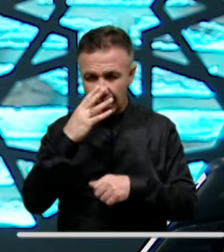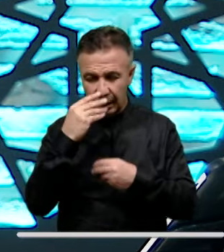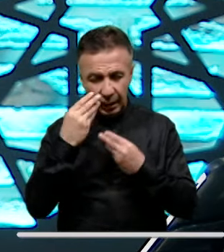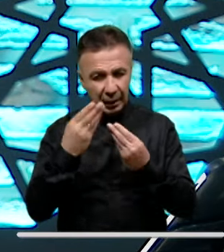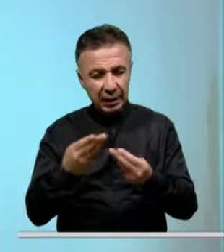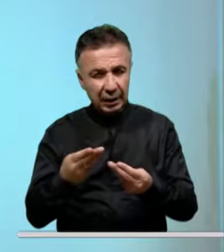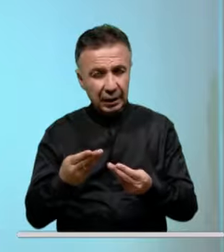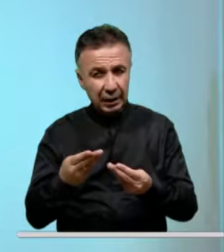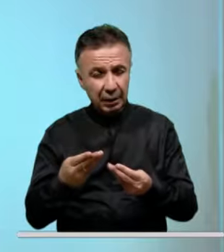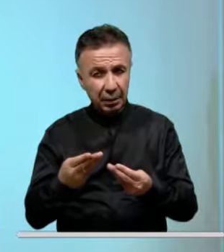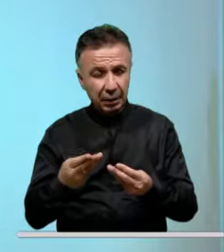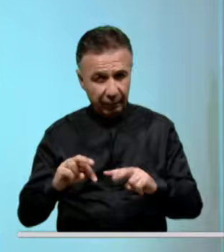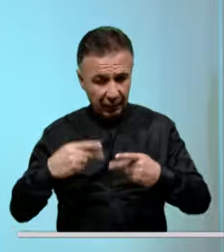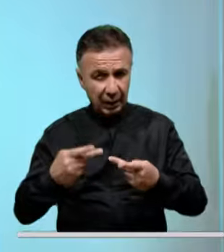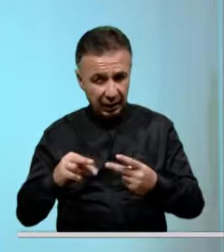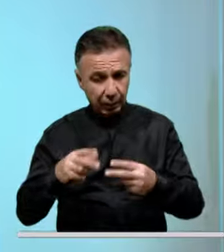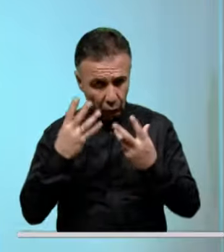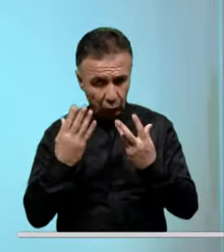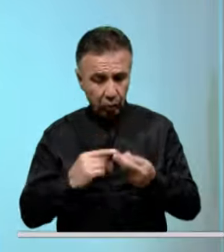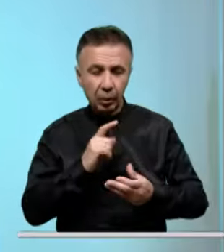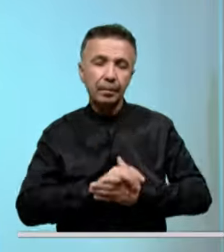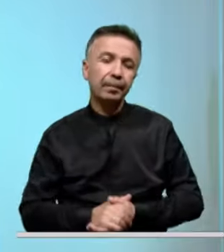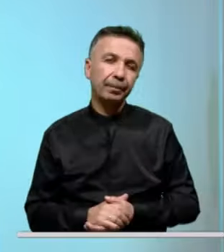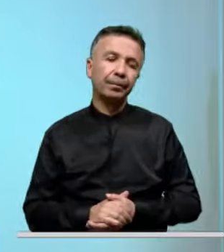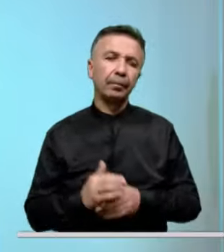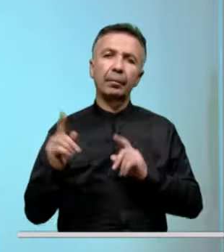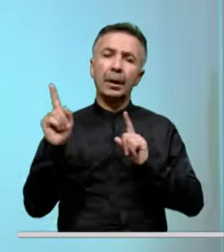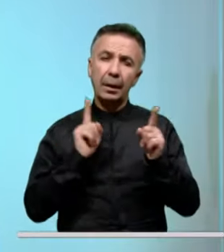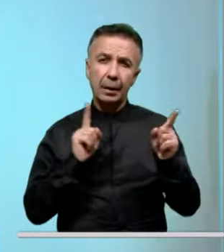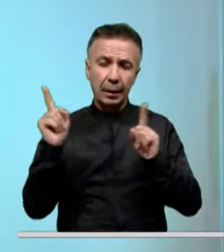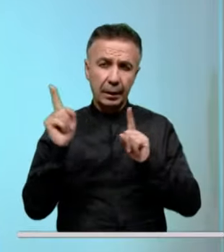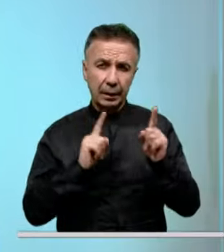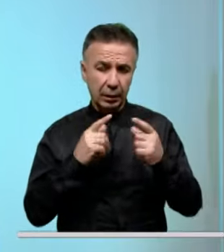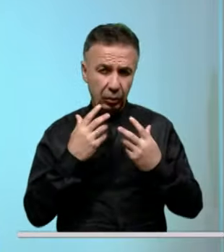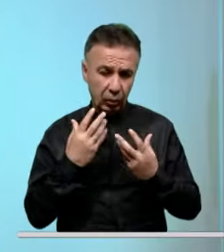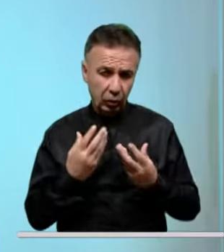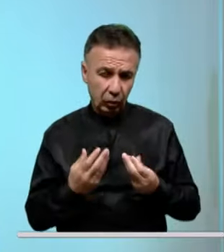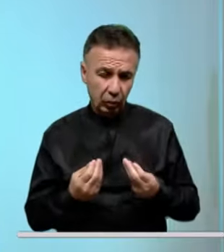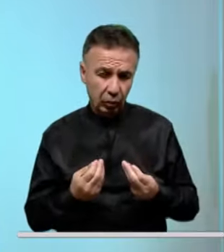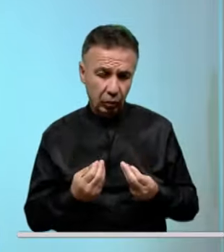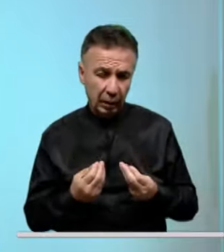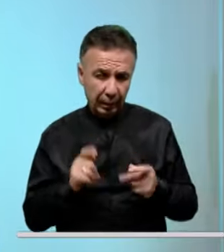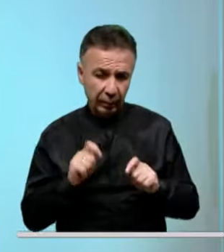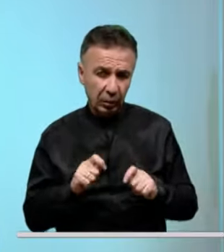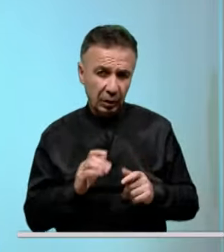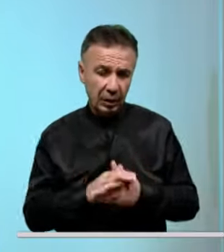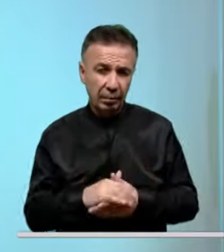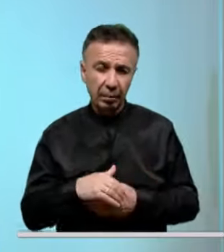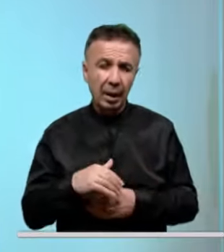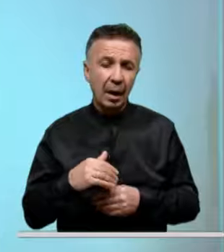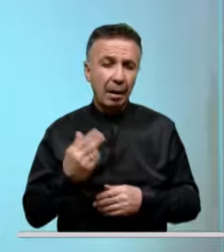midir demiş. Vekalettir. Yani dijital ortamda gerçekleştirdiğimiz bu işlem benim